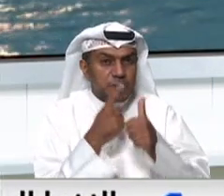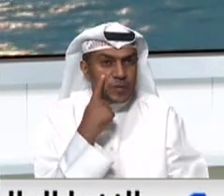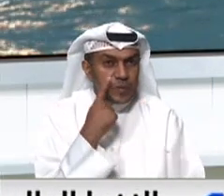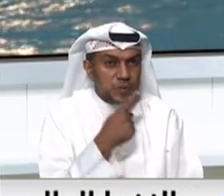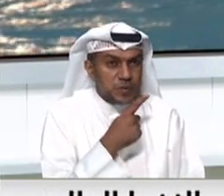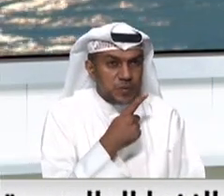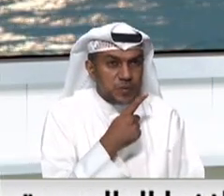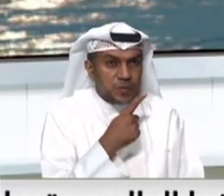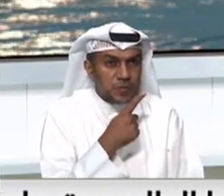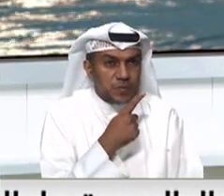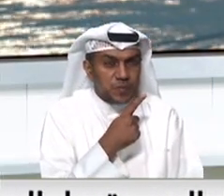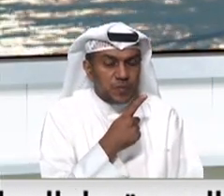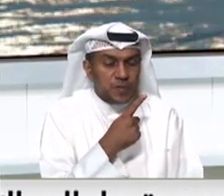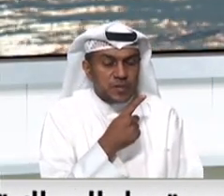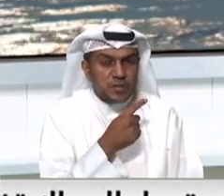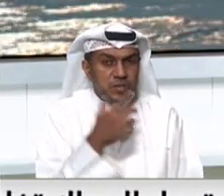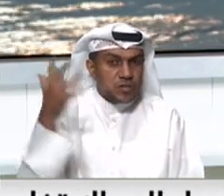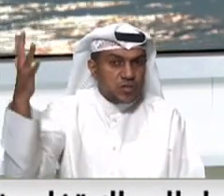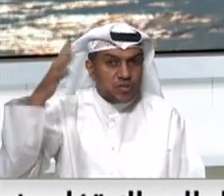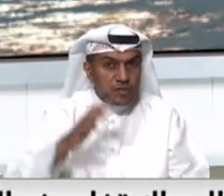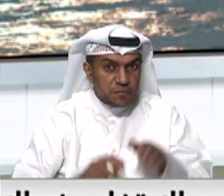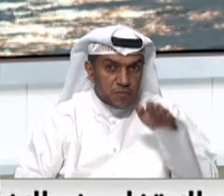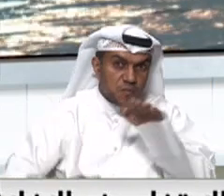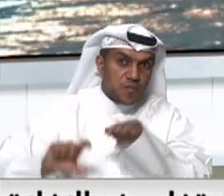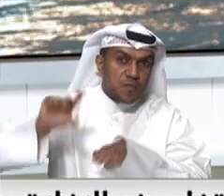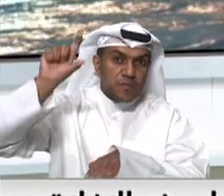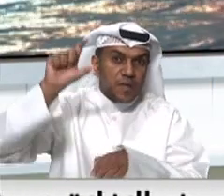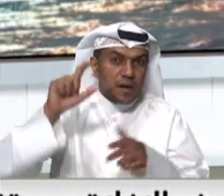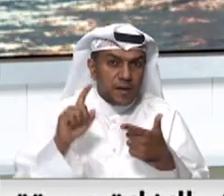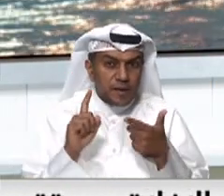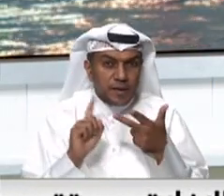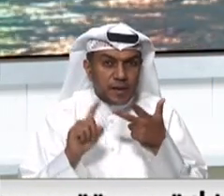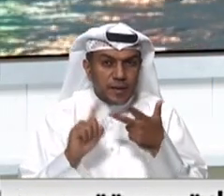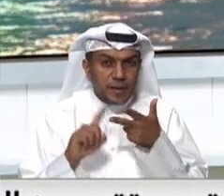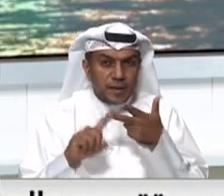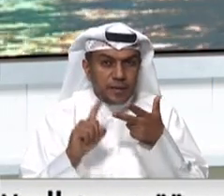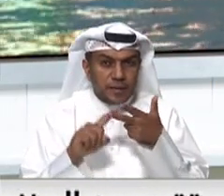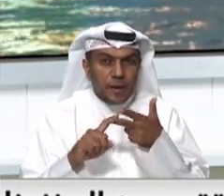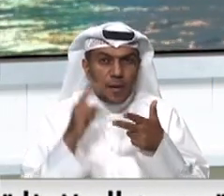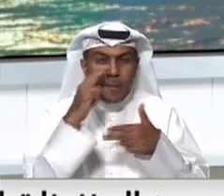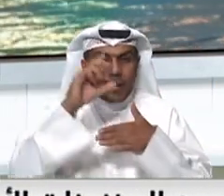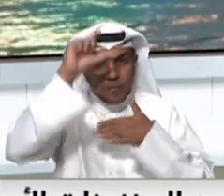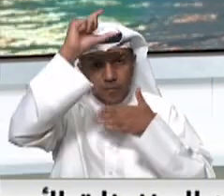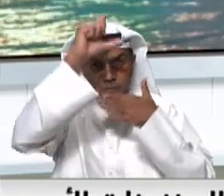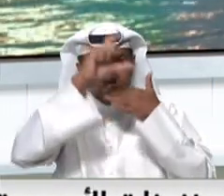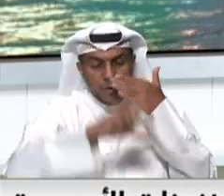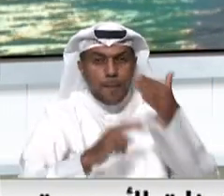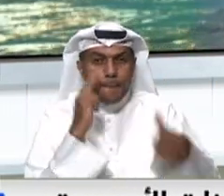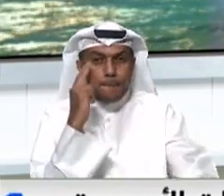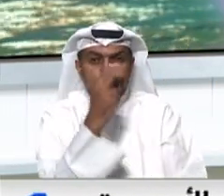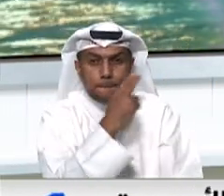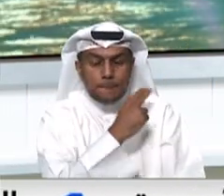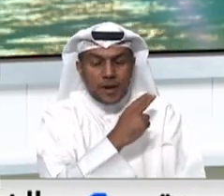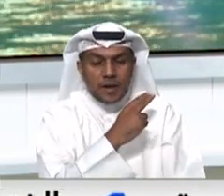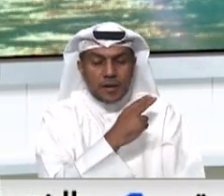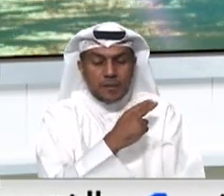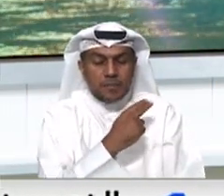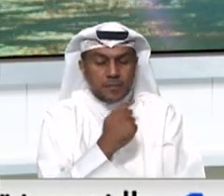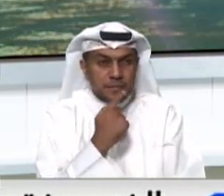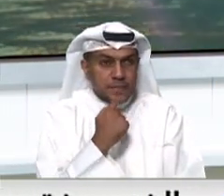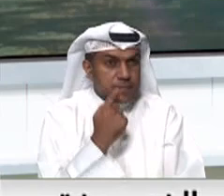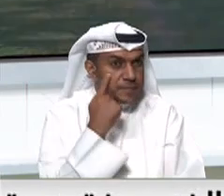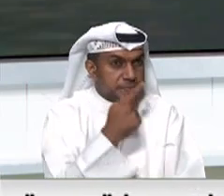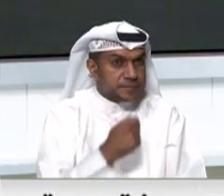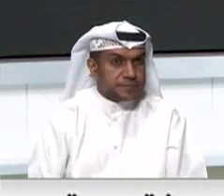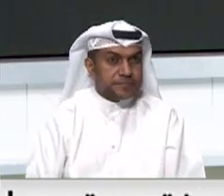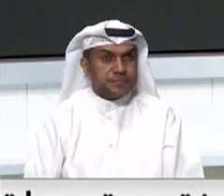الساعة 3:59 دقيقة، موعد شروق الشمس الساعة 5:22 دقيقة، موعد أذان المغرب الساعة 6:17